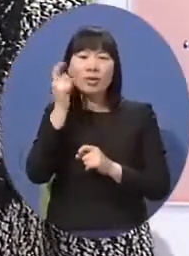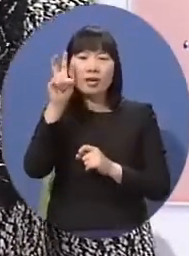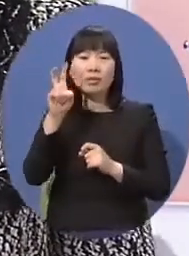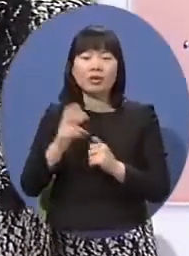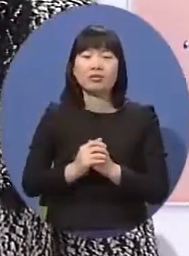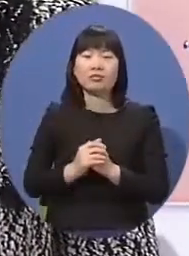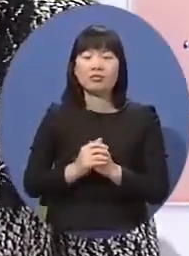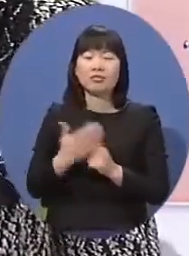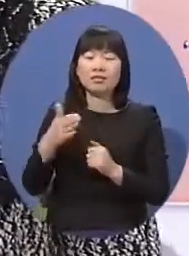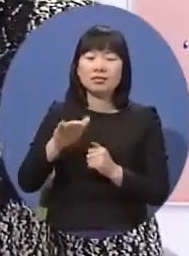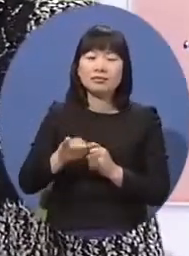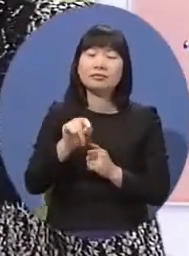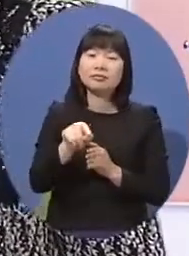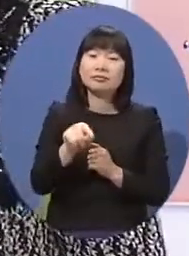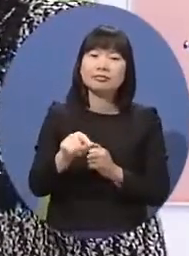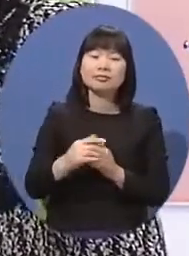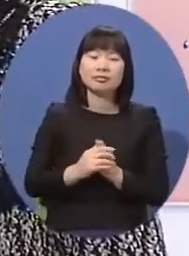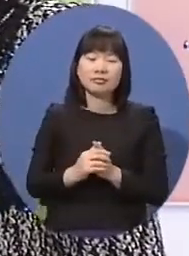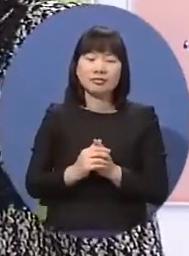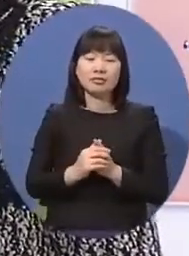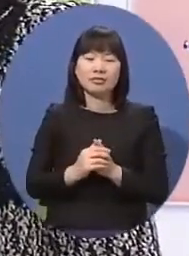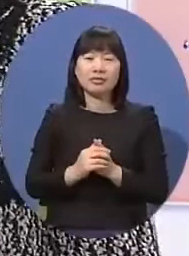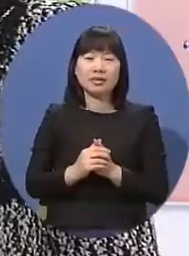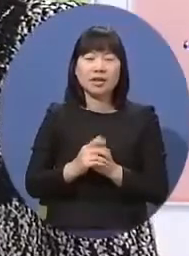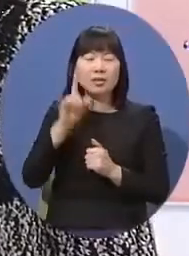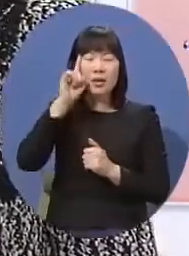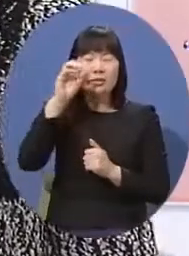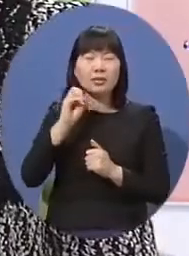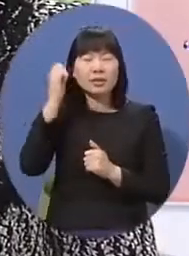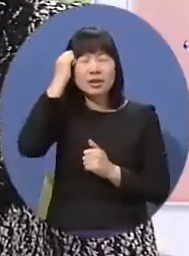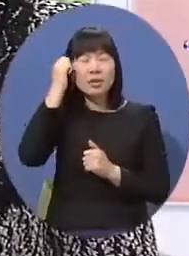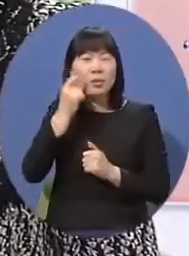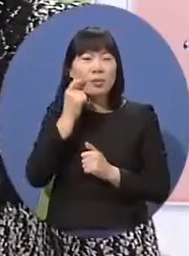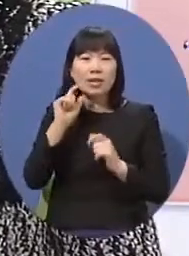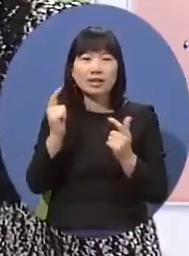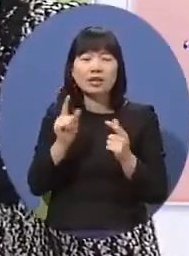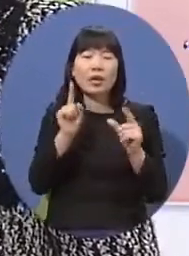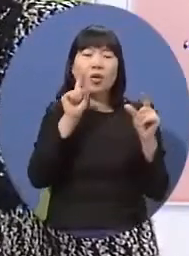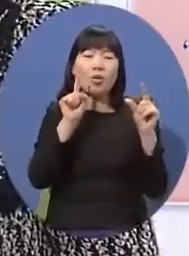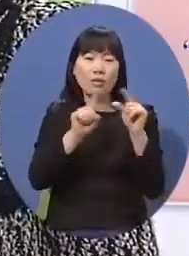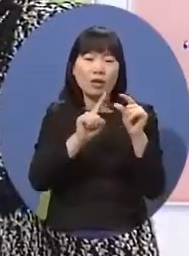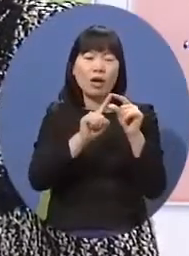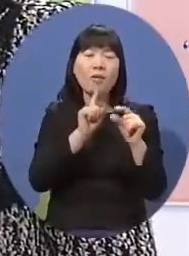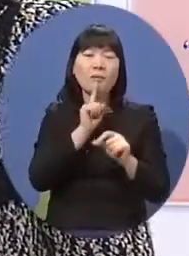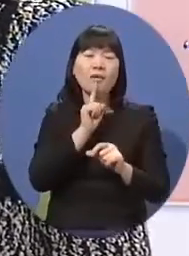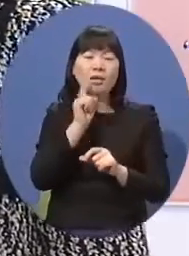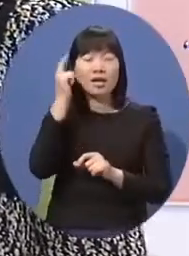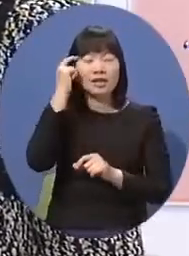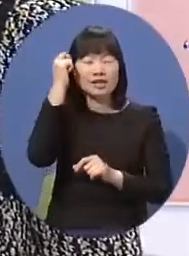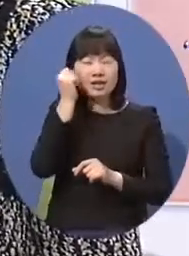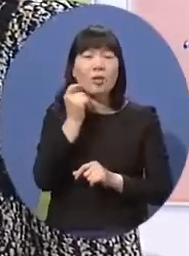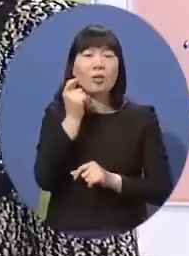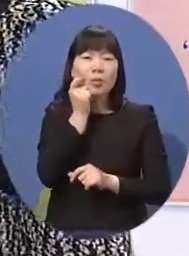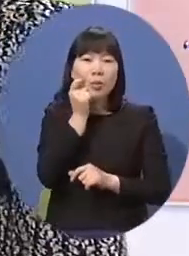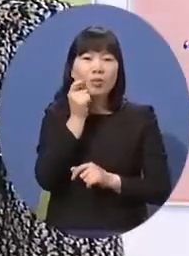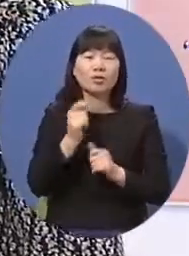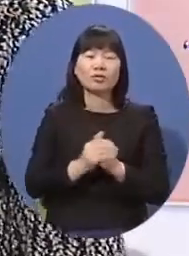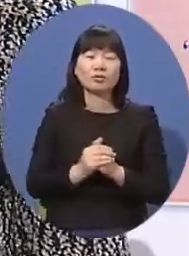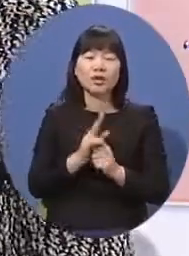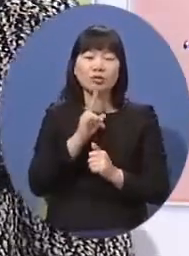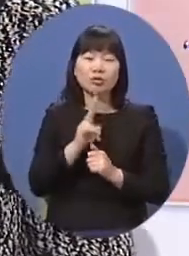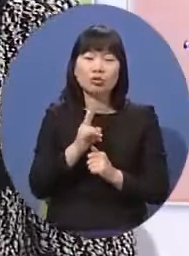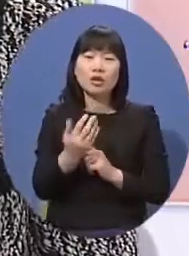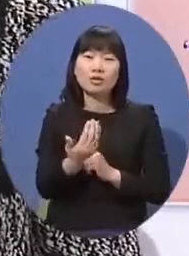되는데요. 그런데 이제 그거는 아예 기억을 못 하는 게 아니라요. 언어적인 그러니까 말로 기억을 못한다라는 거예요. 그러니까 두